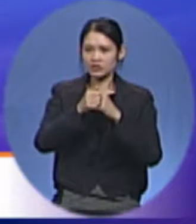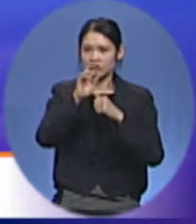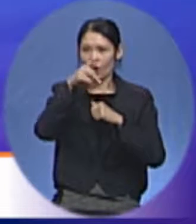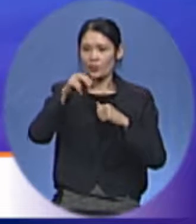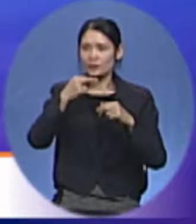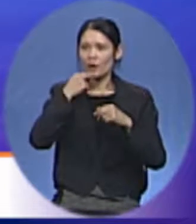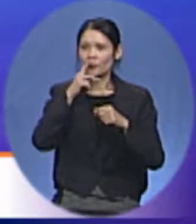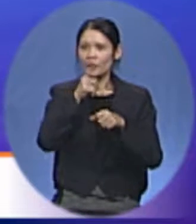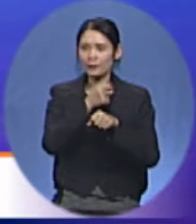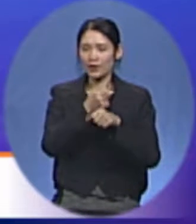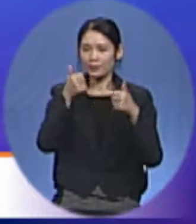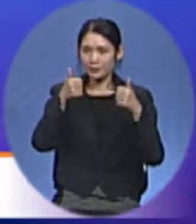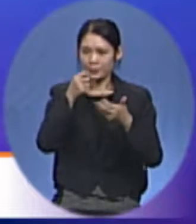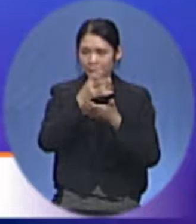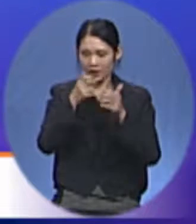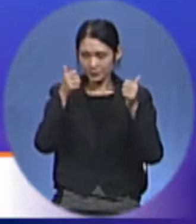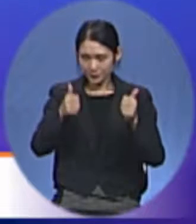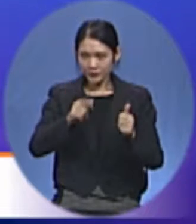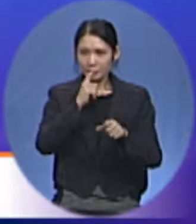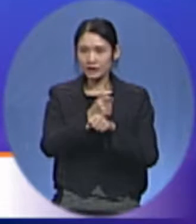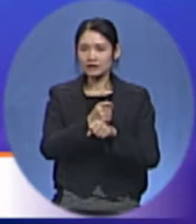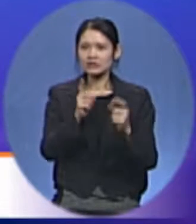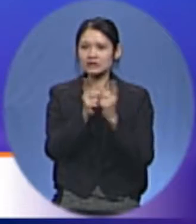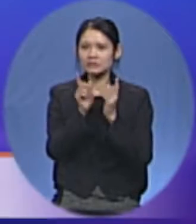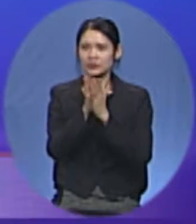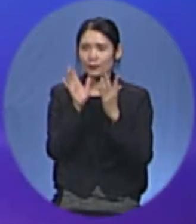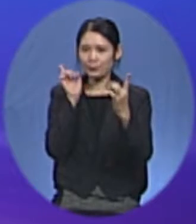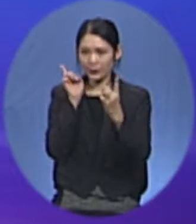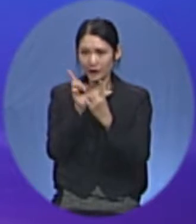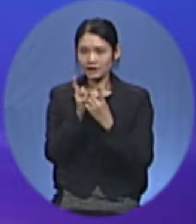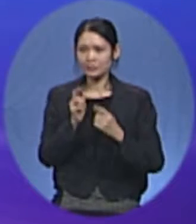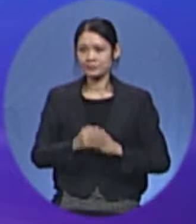내렸습니다. 엄재 기자가 김희숙 시의원을 직접 만났습니다.